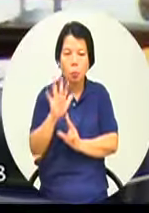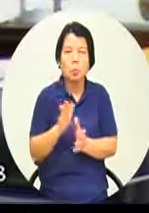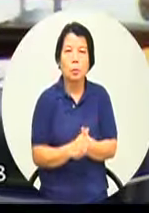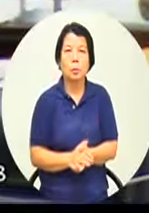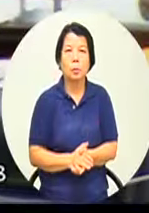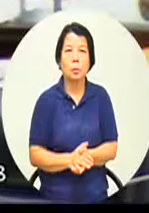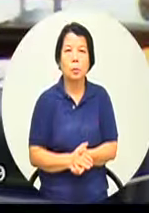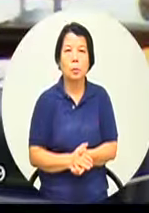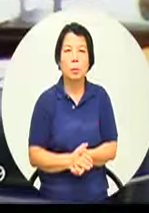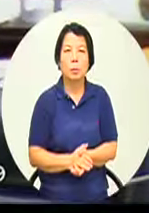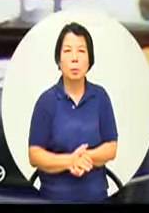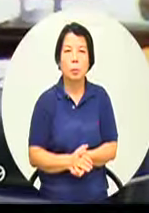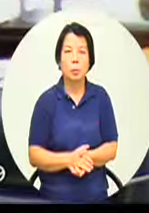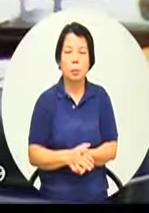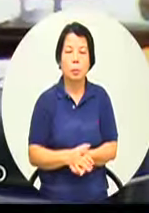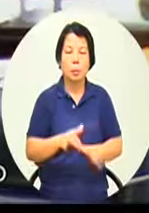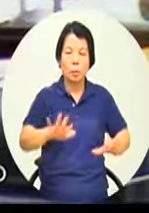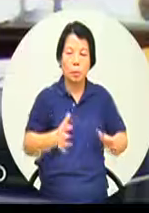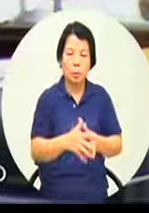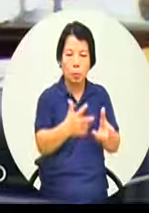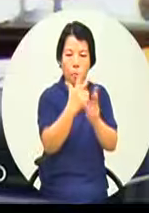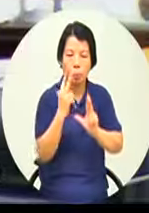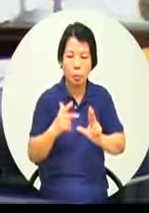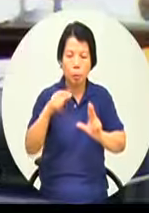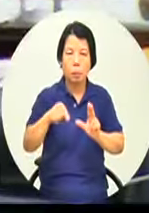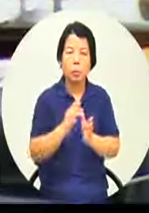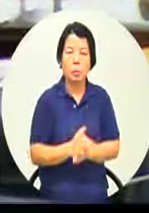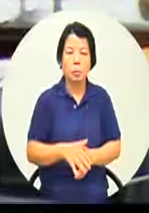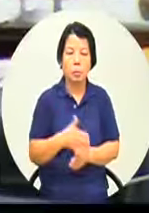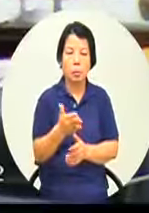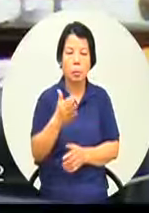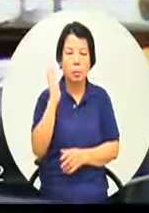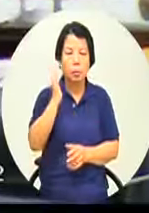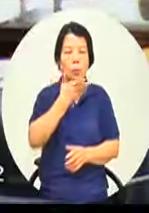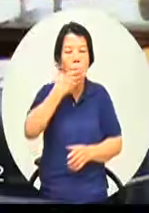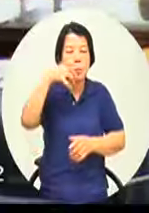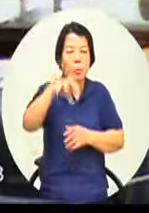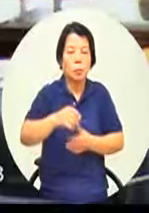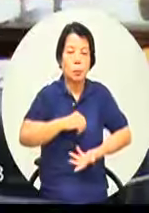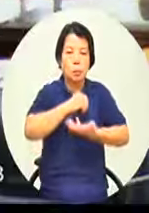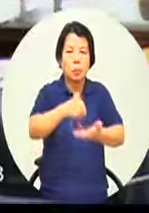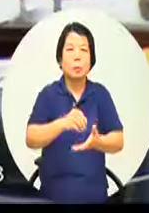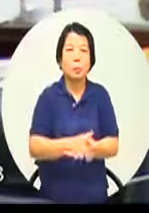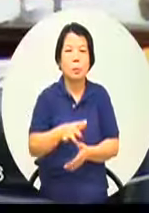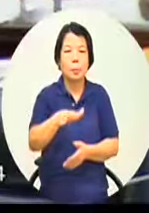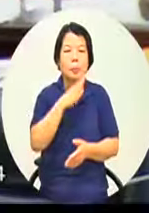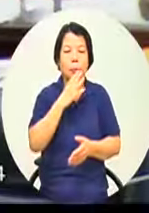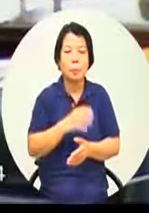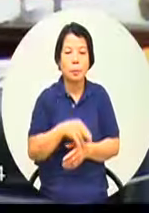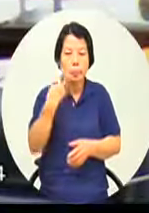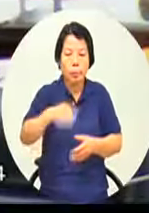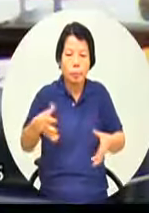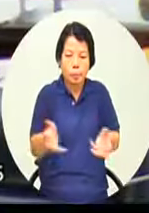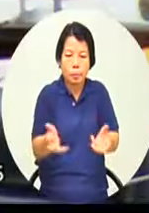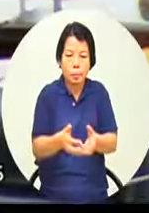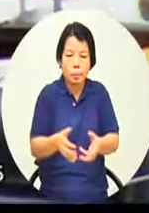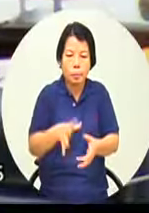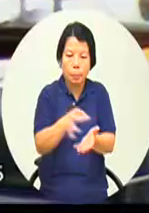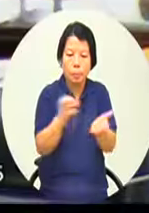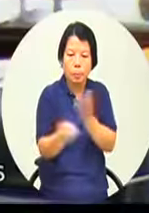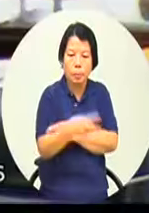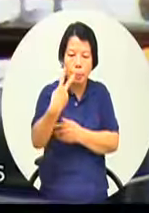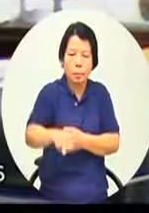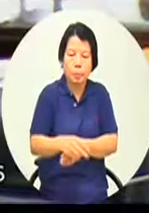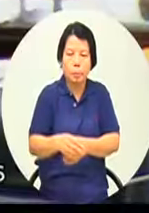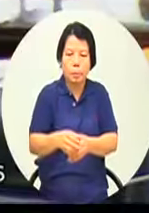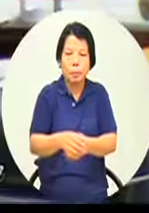北街交叉路口，那个桥墩在我们水利局的建议之下，它其实重新打掉再造。那再造